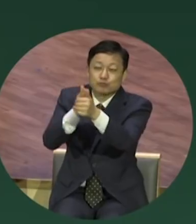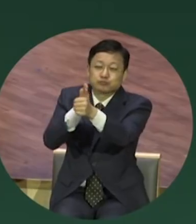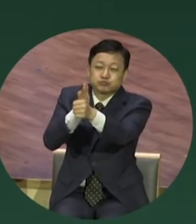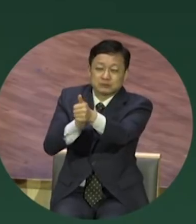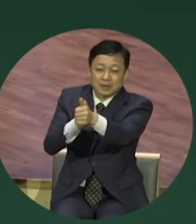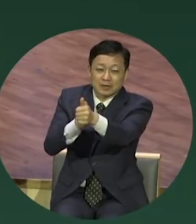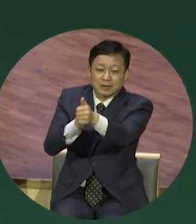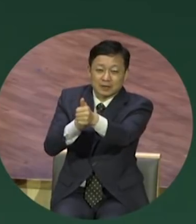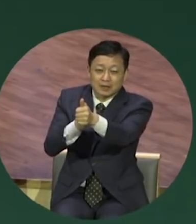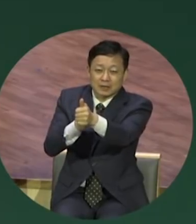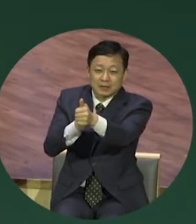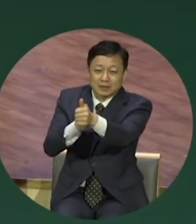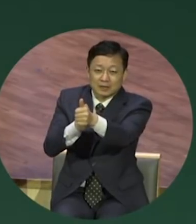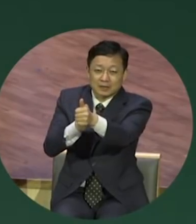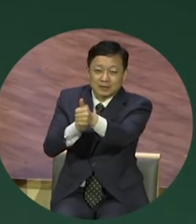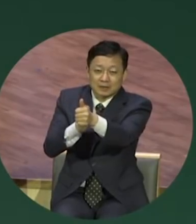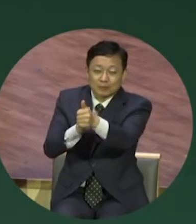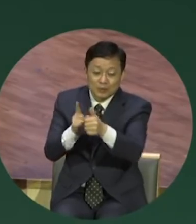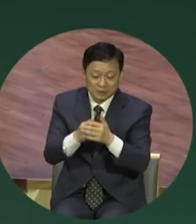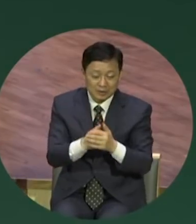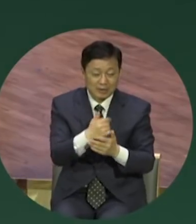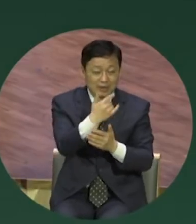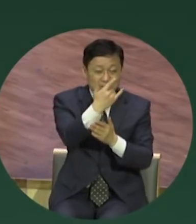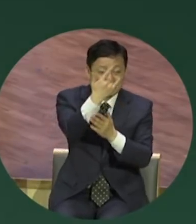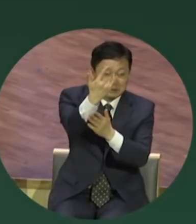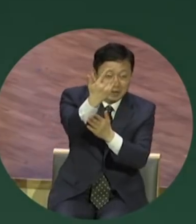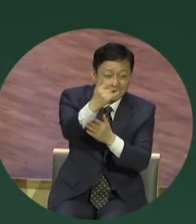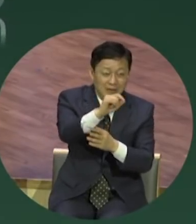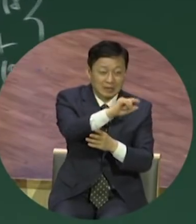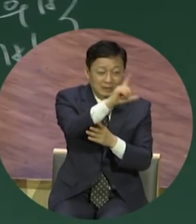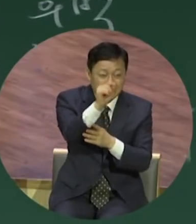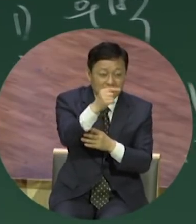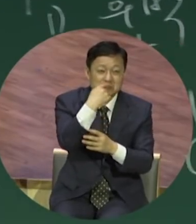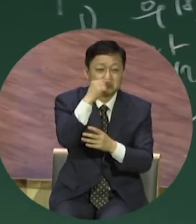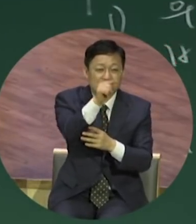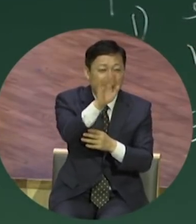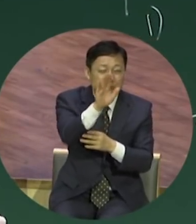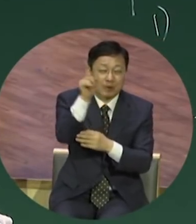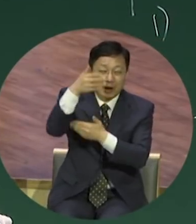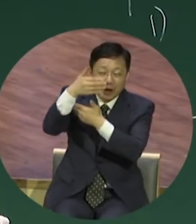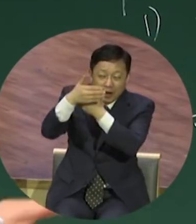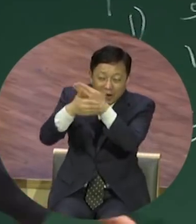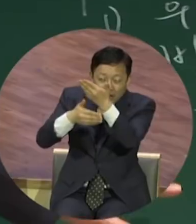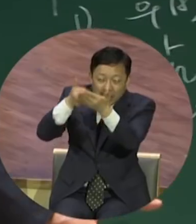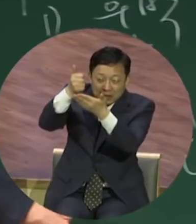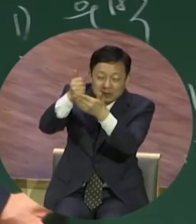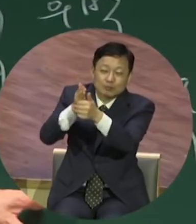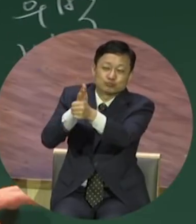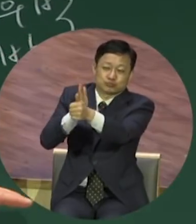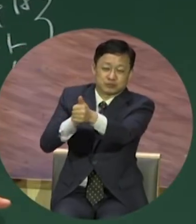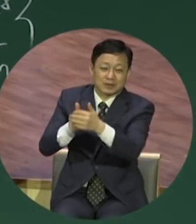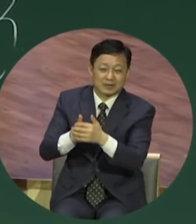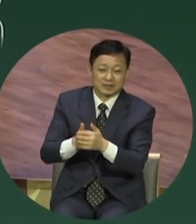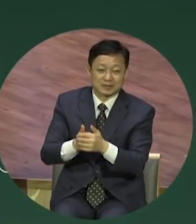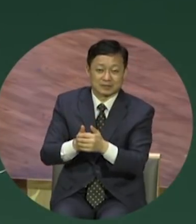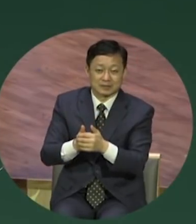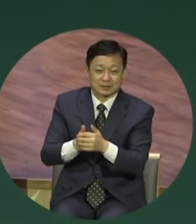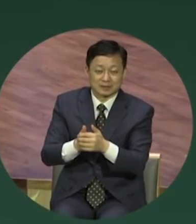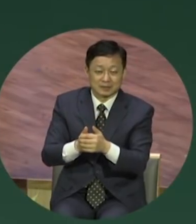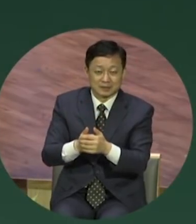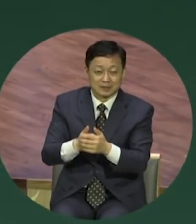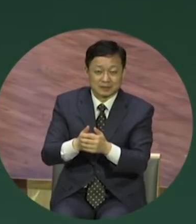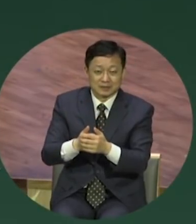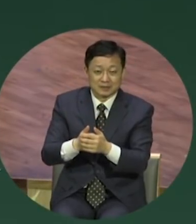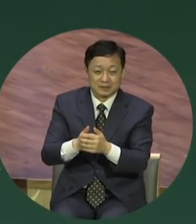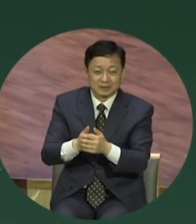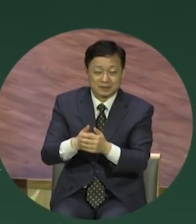That's right. 신분적인 기도입니다. He prays a prayer based on his status. 그리고 뭐라고 되었습니까? 태양과 달은